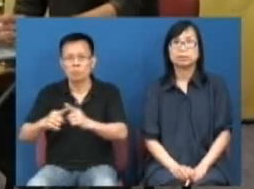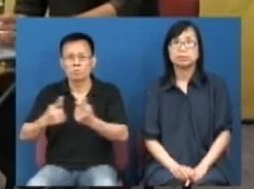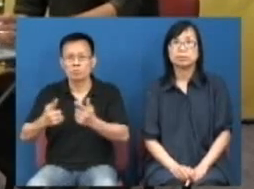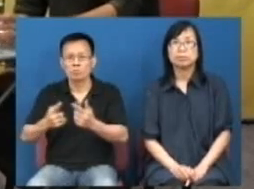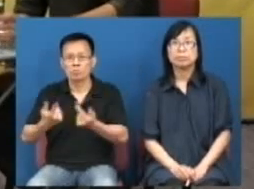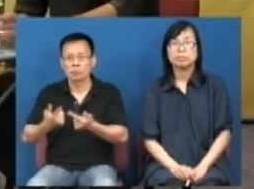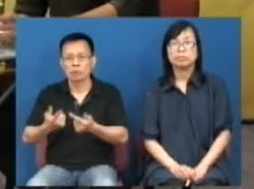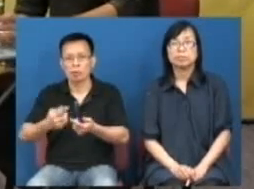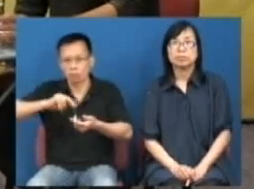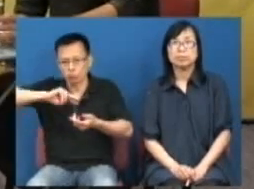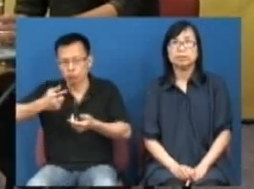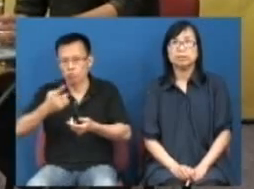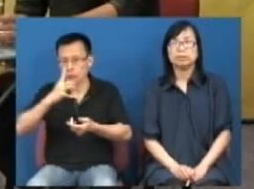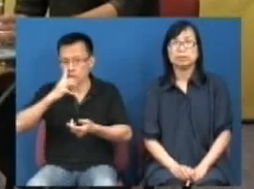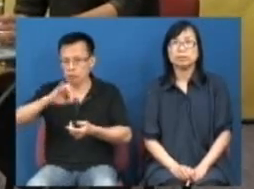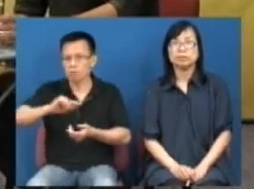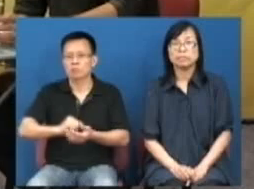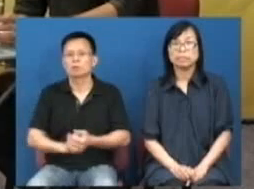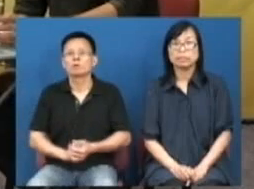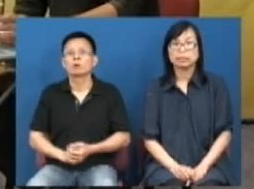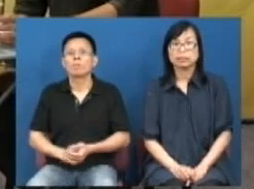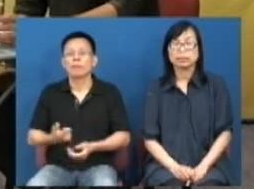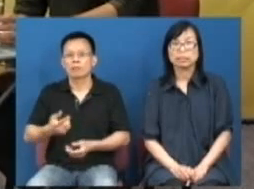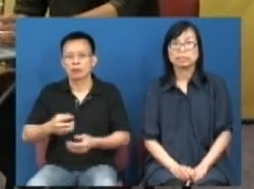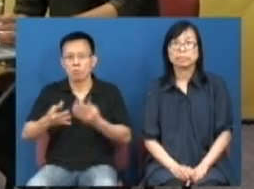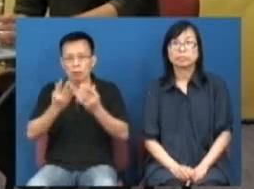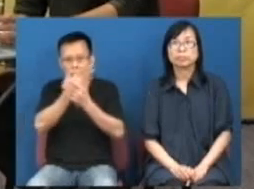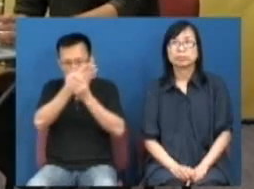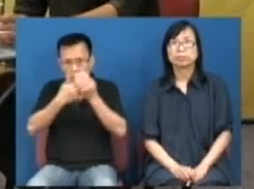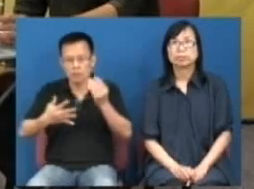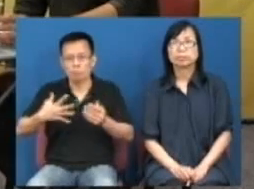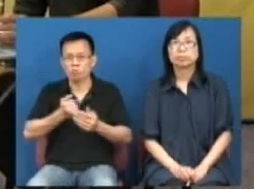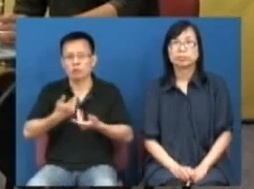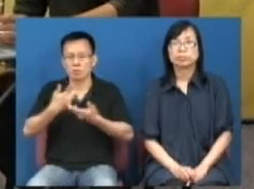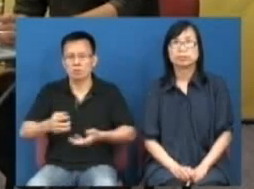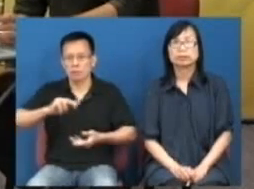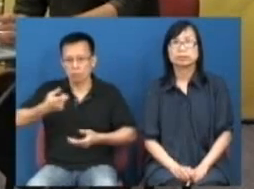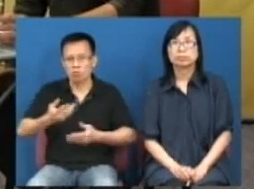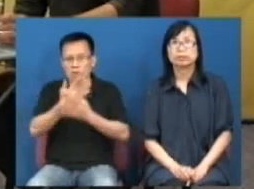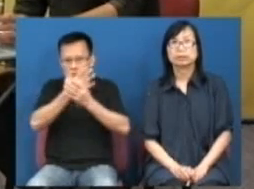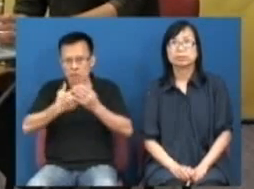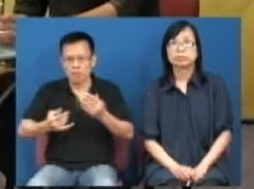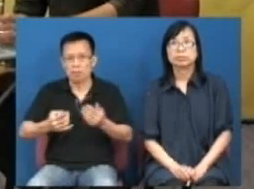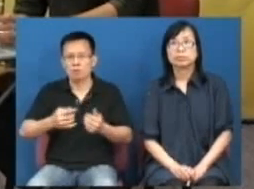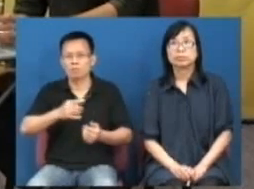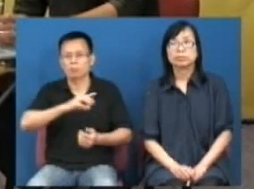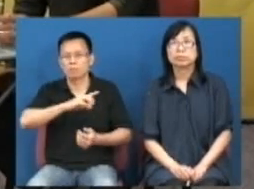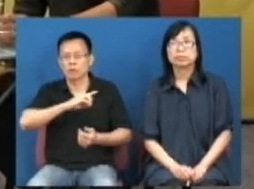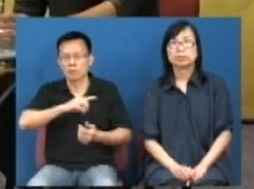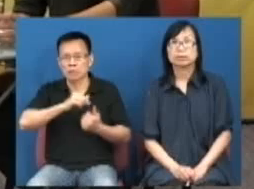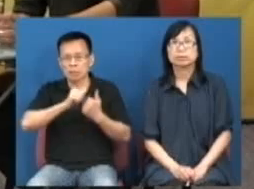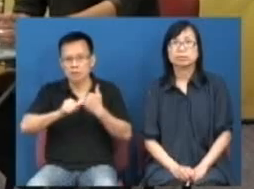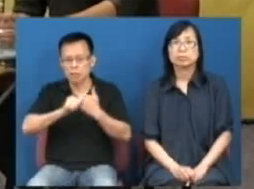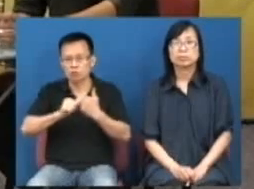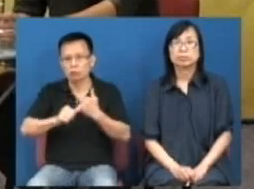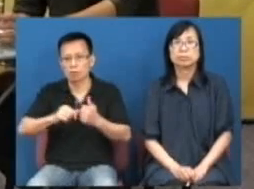骨。我哋真係覺得呢個係阿葉局長，而家唔係葉局長啦，而家葉議員啦，非常之好，真係嚇咁樣嚟一個